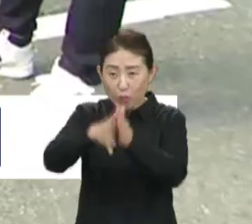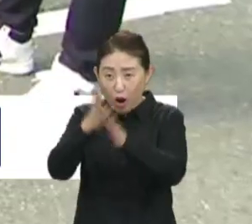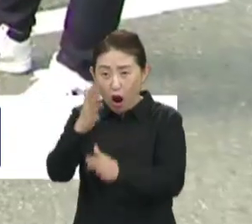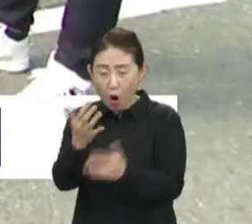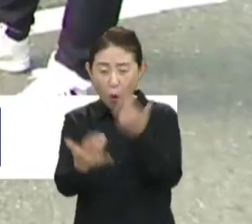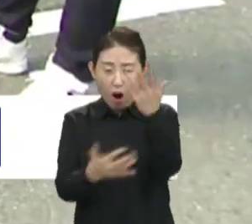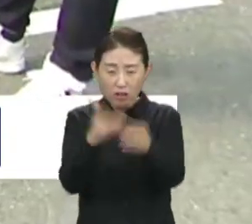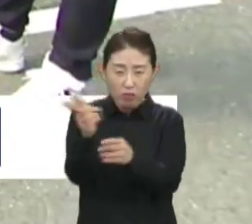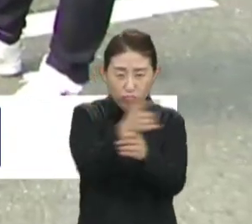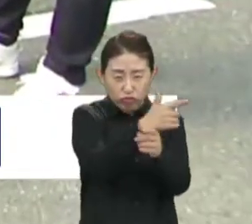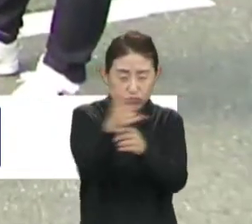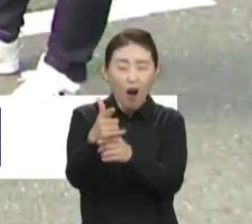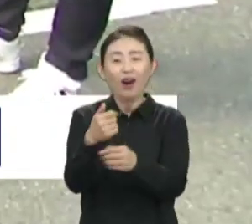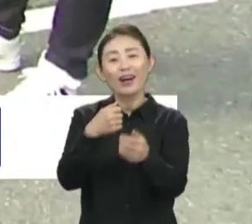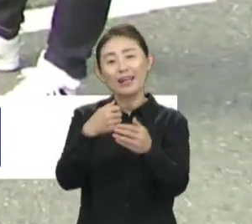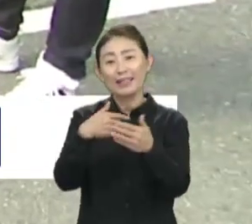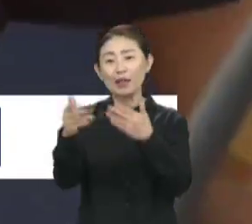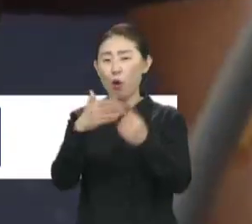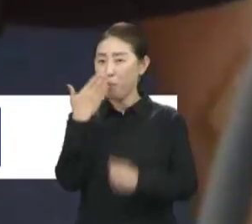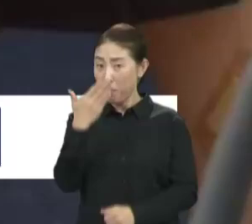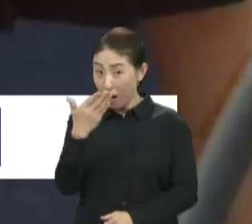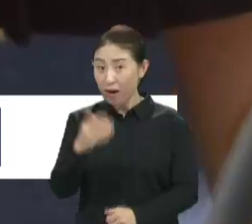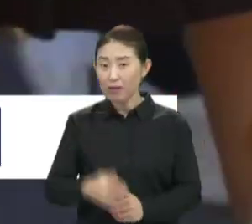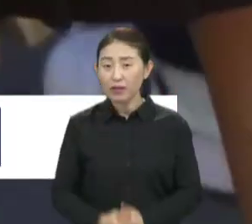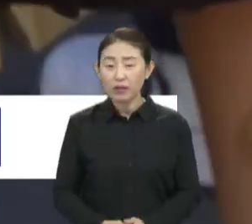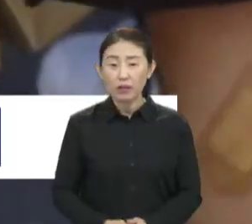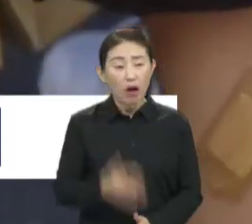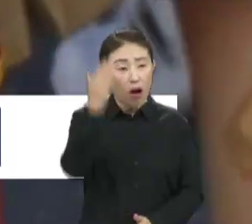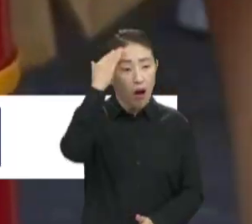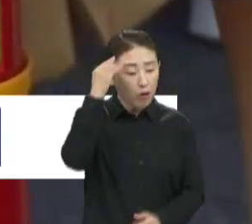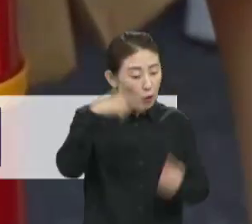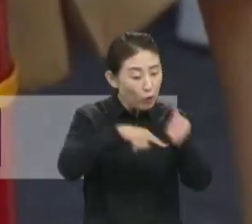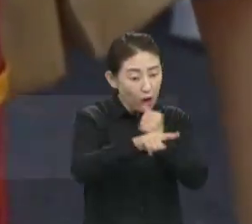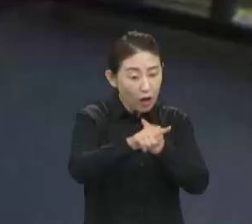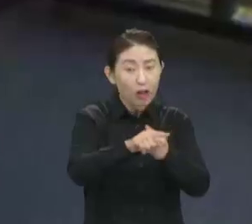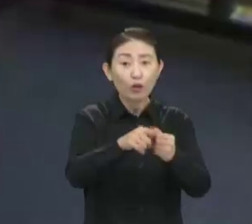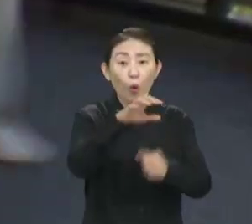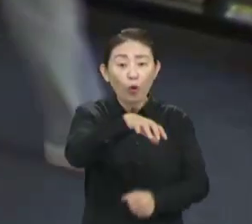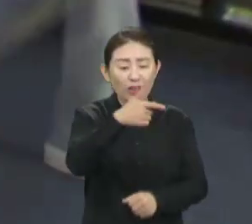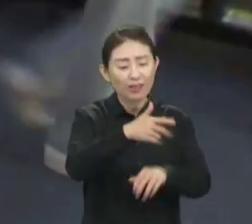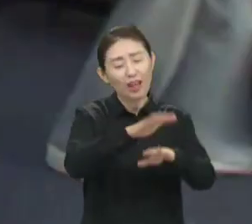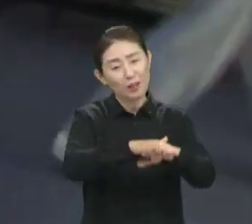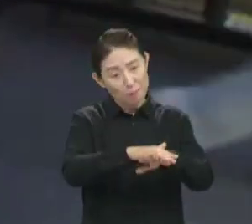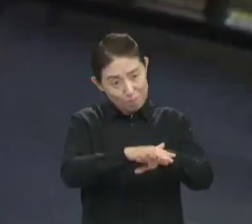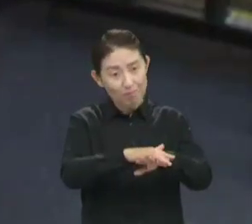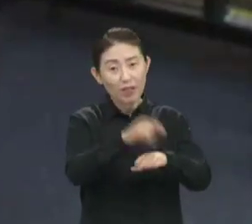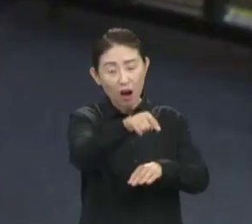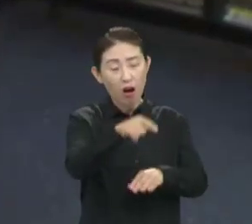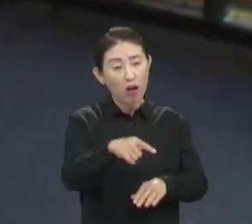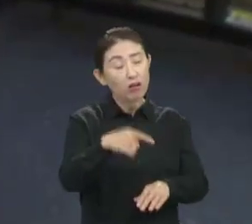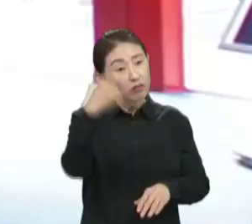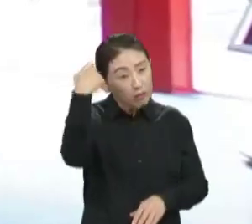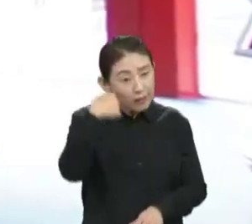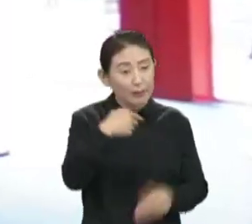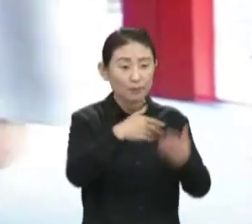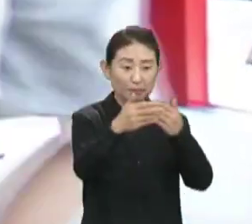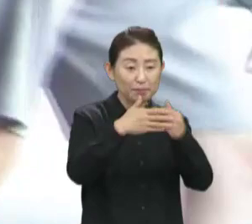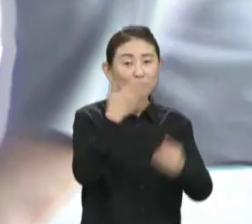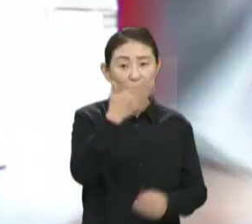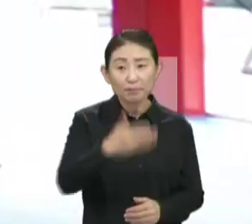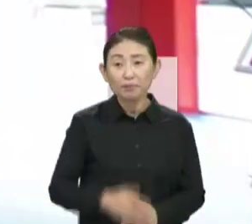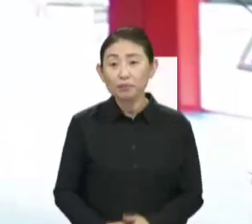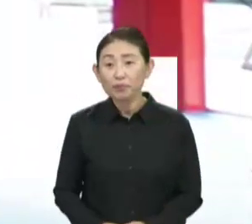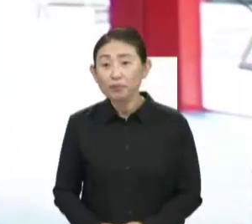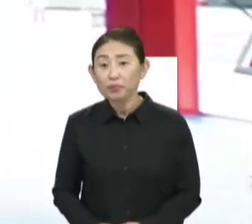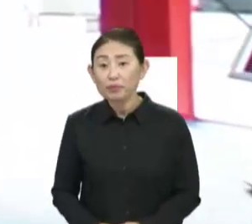직접 체험해볼 수 있는 부스까지 미래존에서는 대한민국 과학수도 대전의 위상을 직접 느낄 수 있습니다. 이제